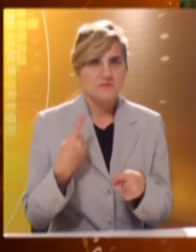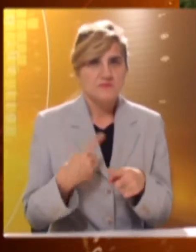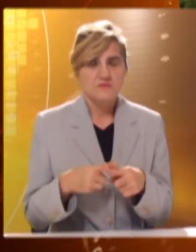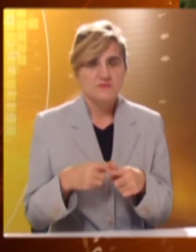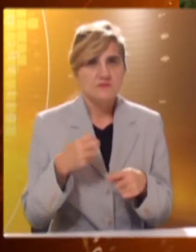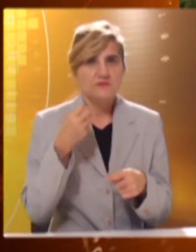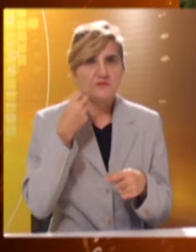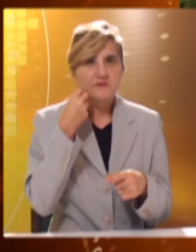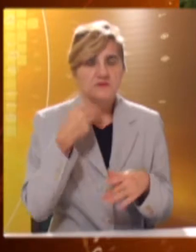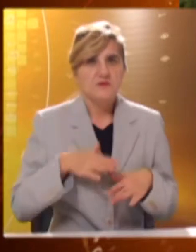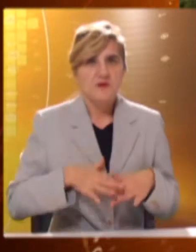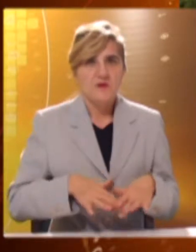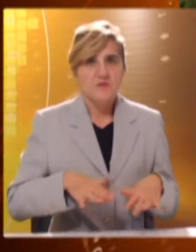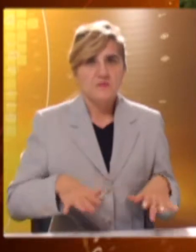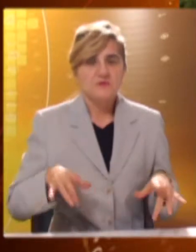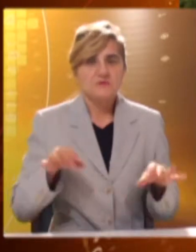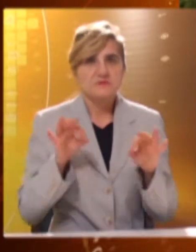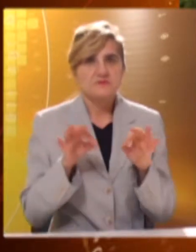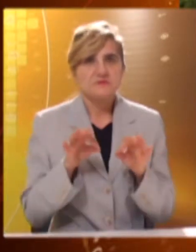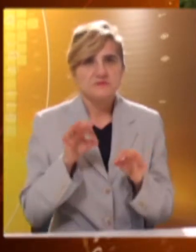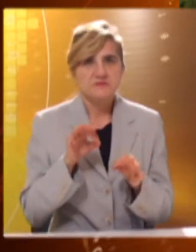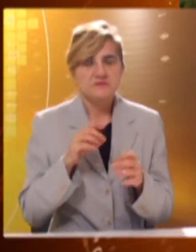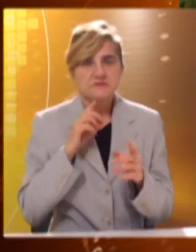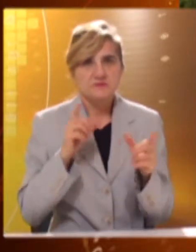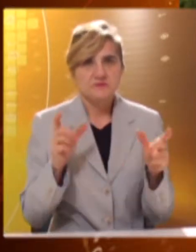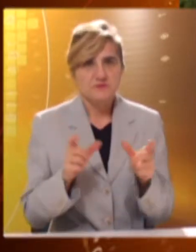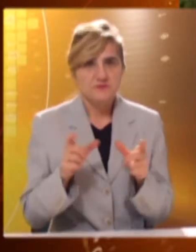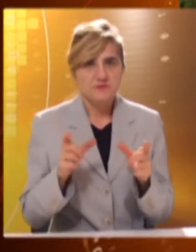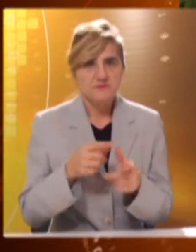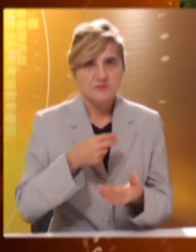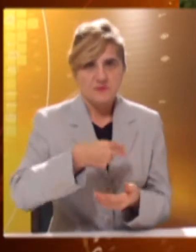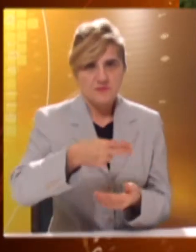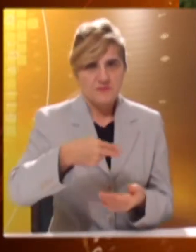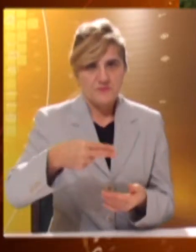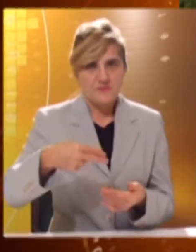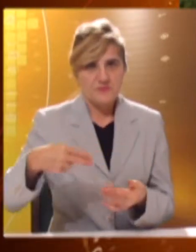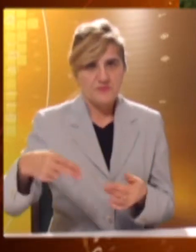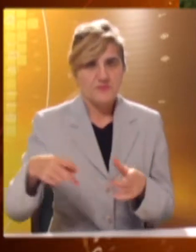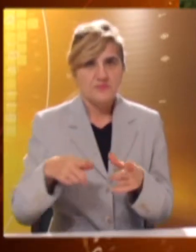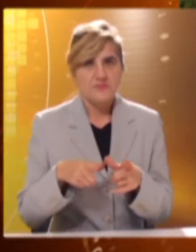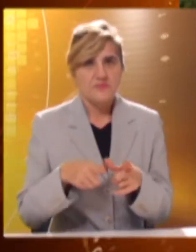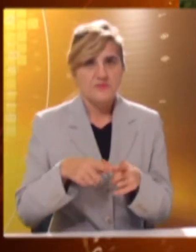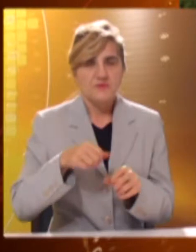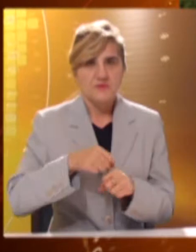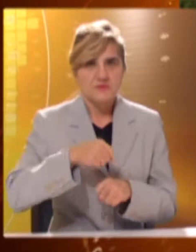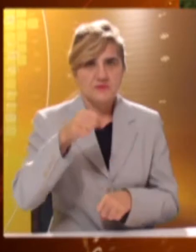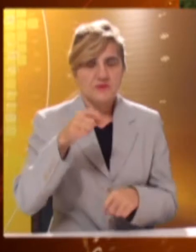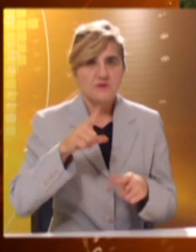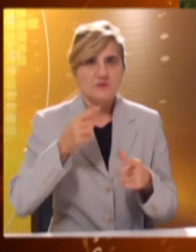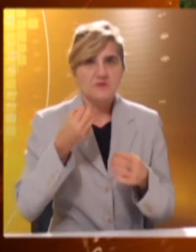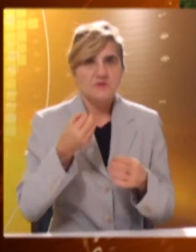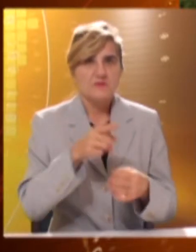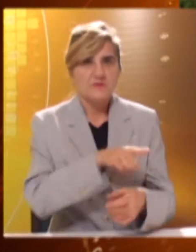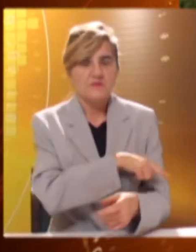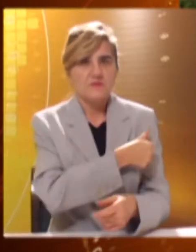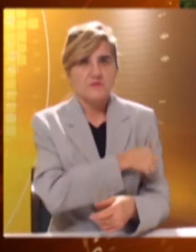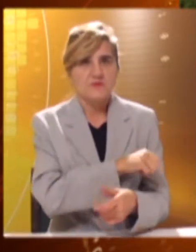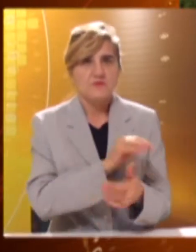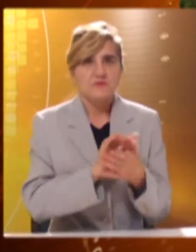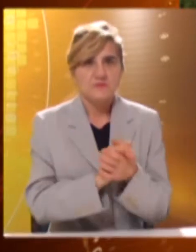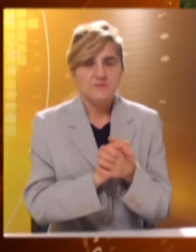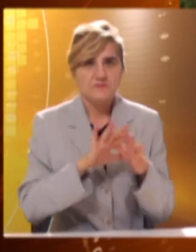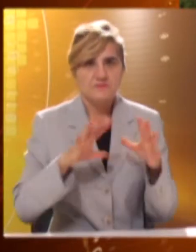nastup, jer kada je Bunjevački kulturni centar i Srpski kulturni centar potpisali obnovljenu povelju o trajnom